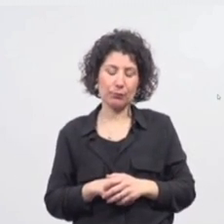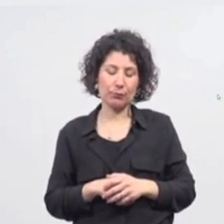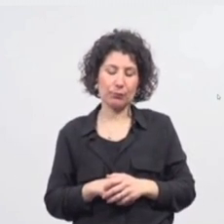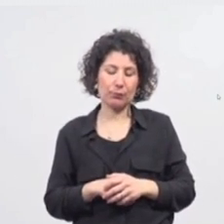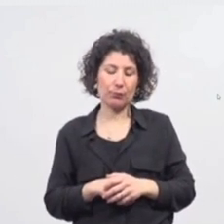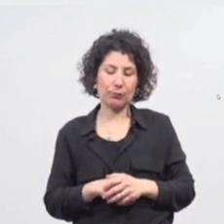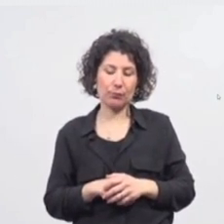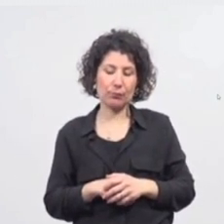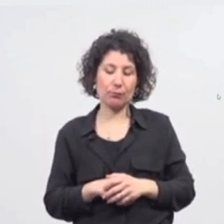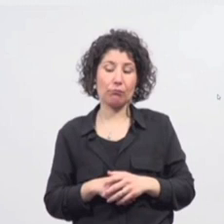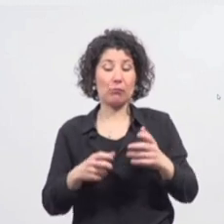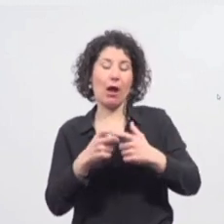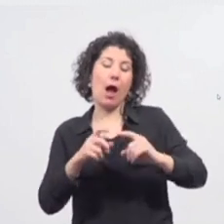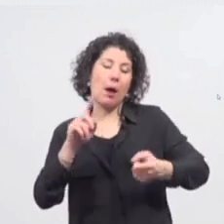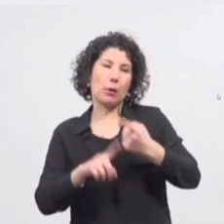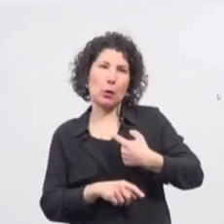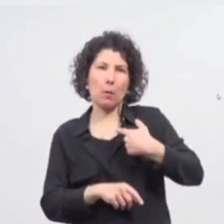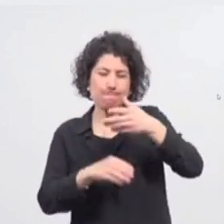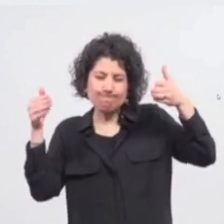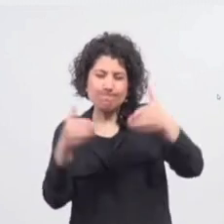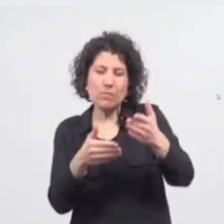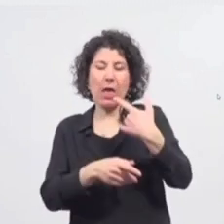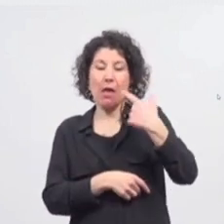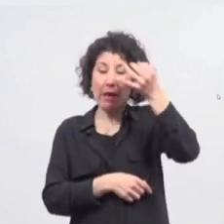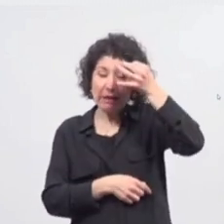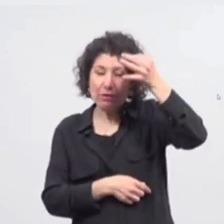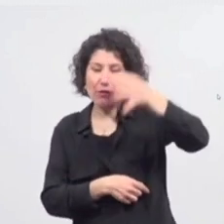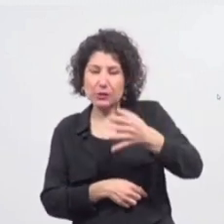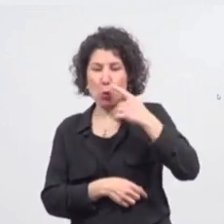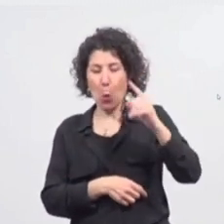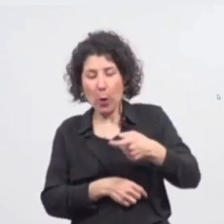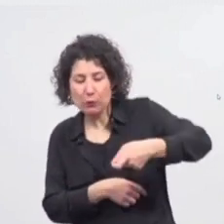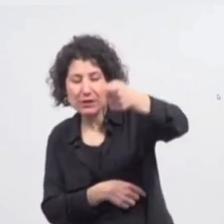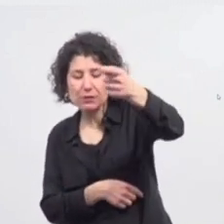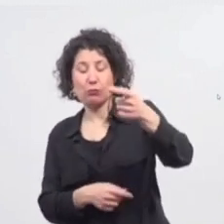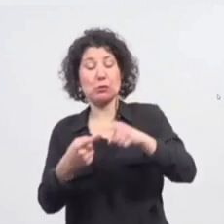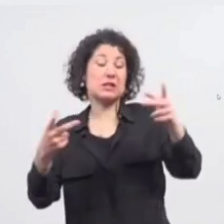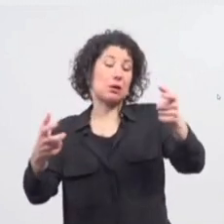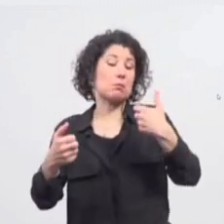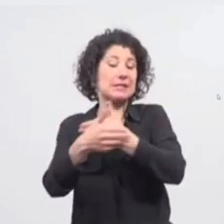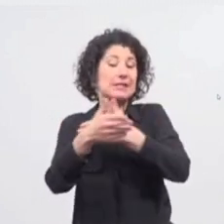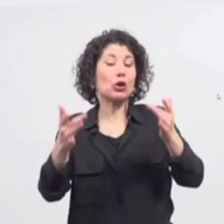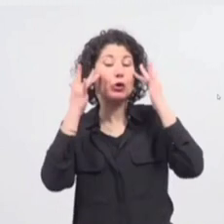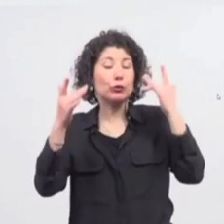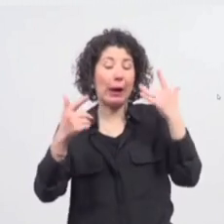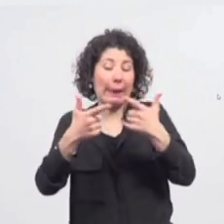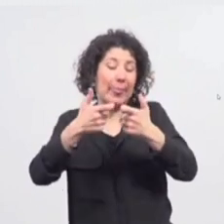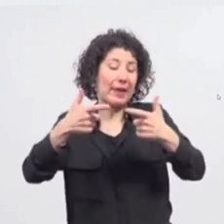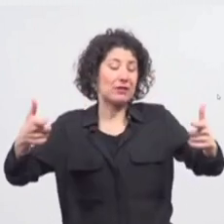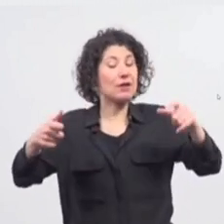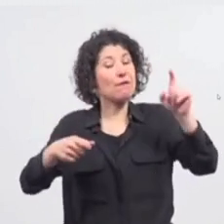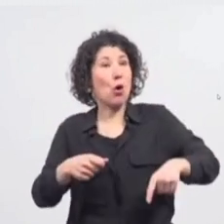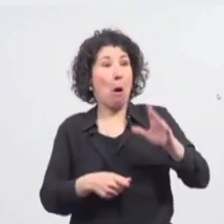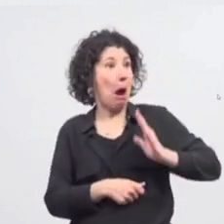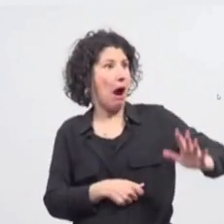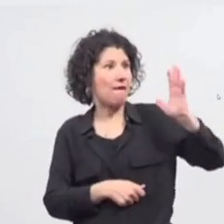à l'éducation, mais aussi la diversité du secteur culturel. Donc oui, jamais auparavant, nous n'avons